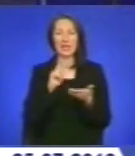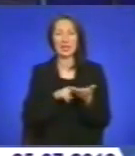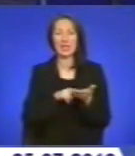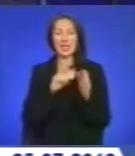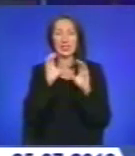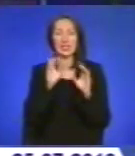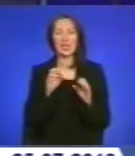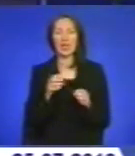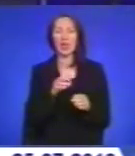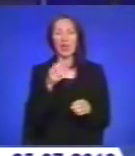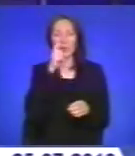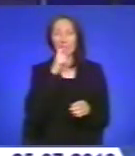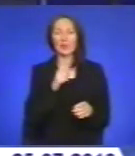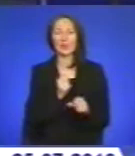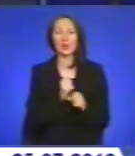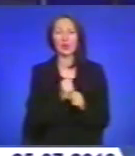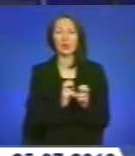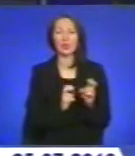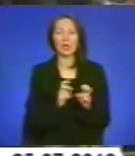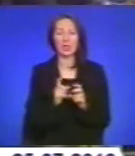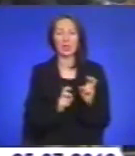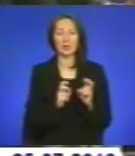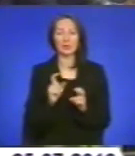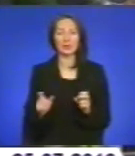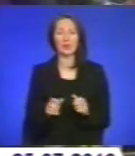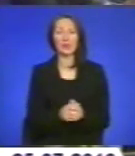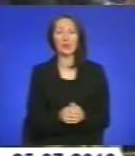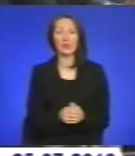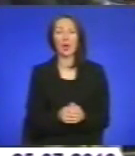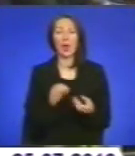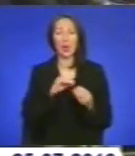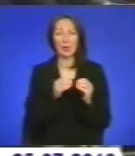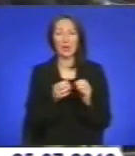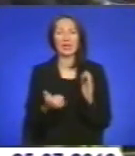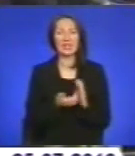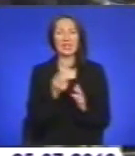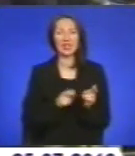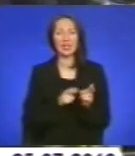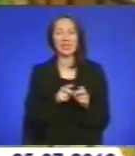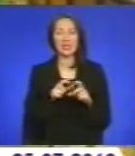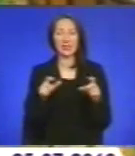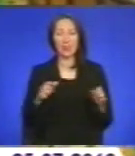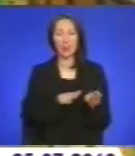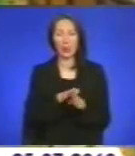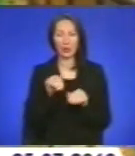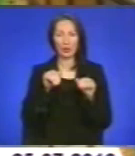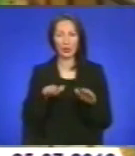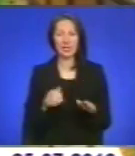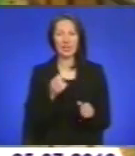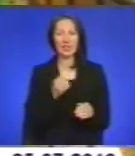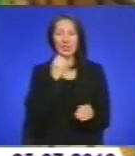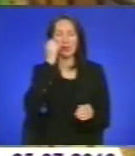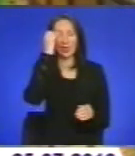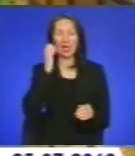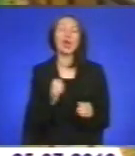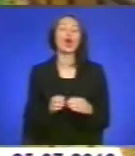ще говорили урядовці – далі у сюжеті. Проблеми із нестачею залізничних квитків повністю вирішені завдяки запуску